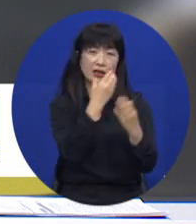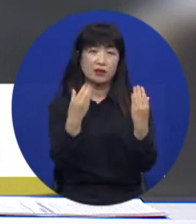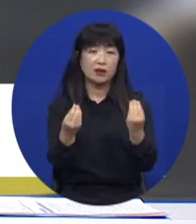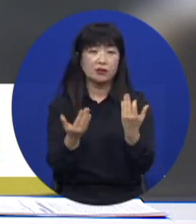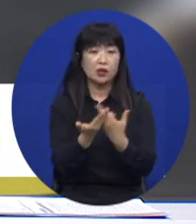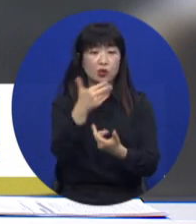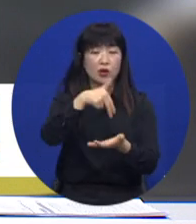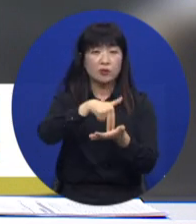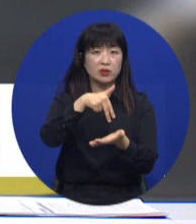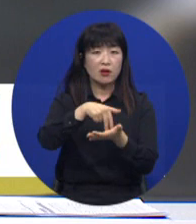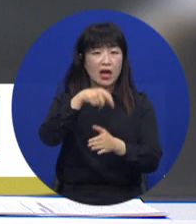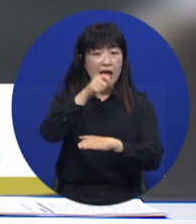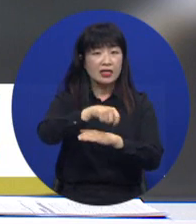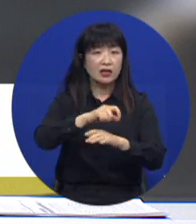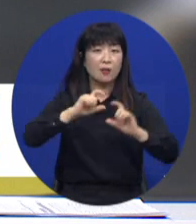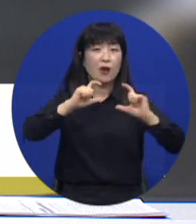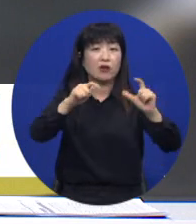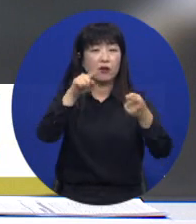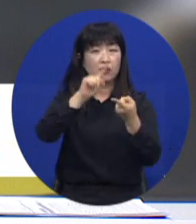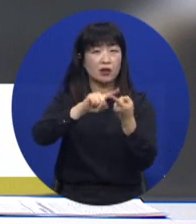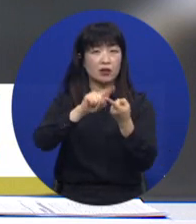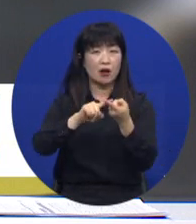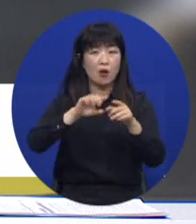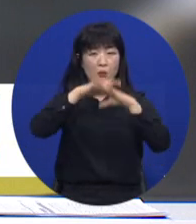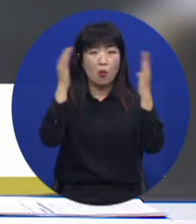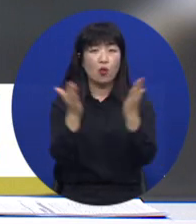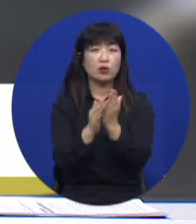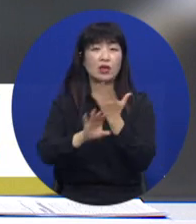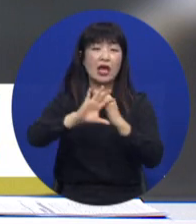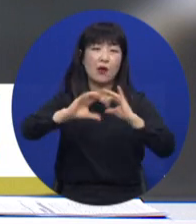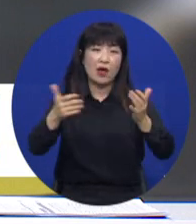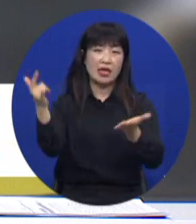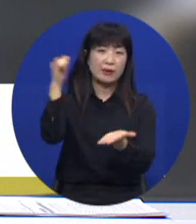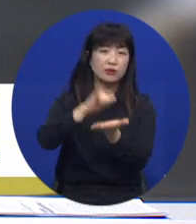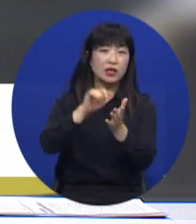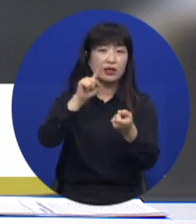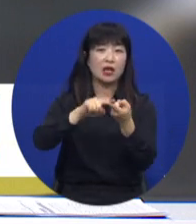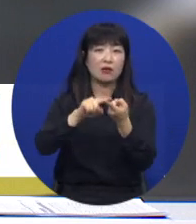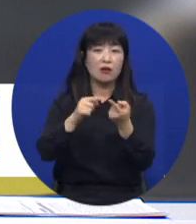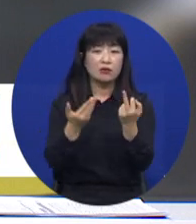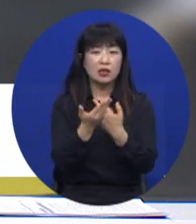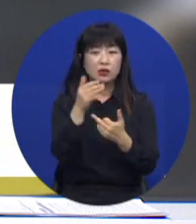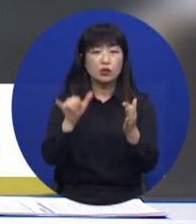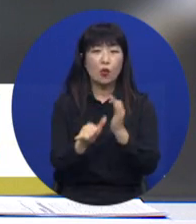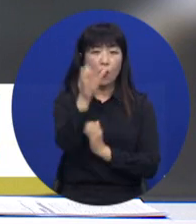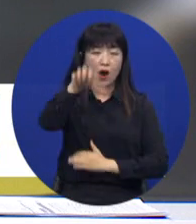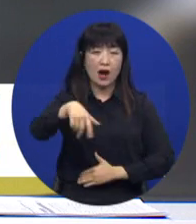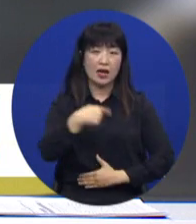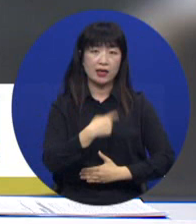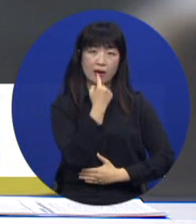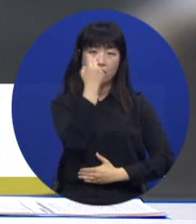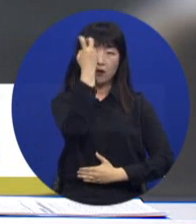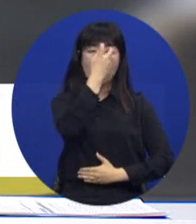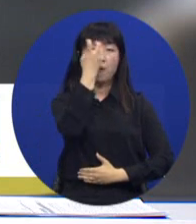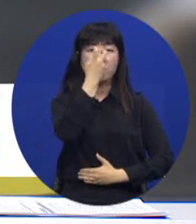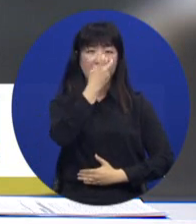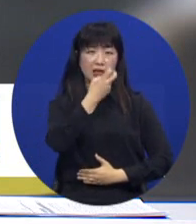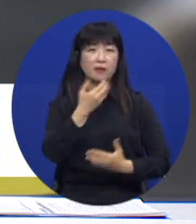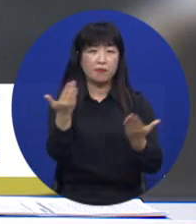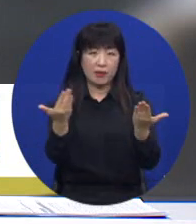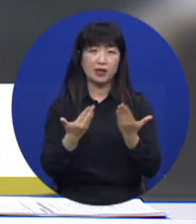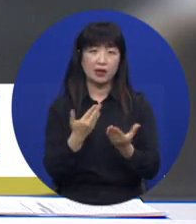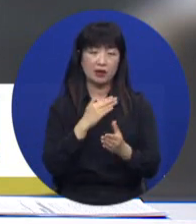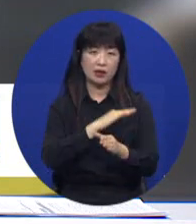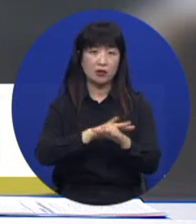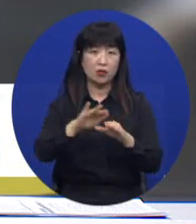제주도는 행정명령을 통해 모든 해외 입국자에 대해 제주공항 워크스루 선별진료소에서 진단 검사를 받도록